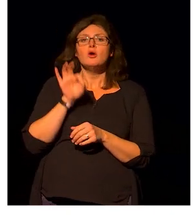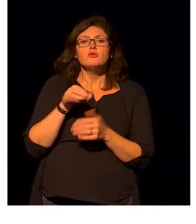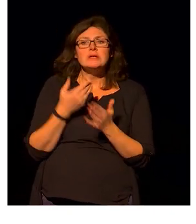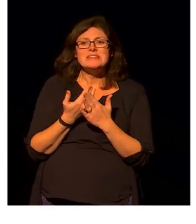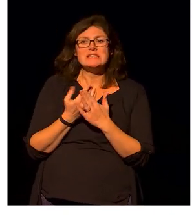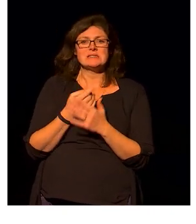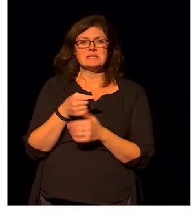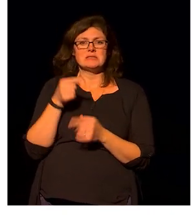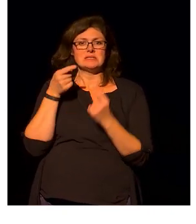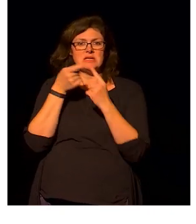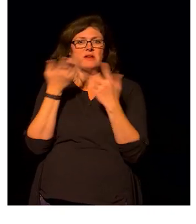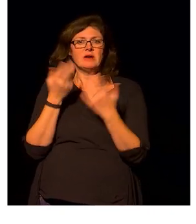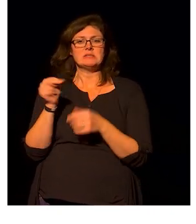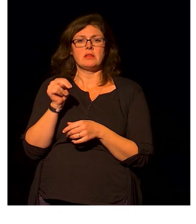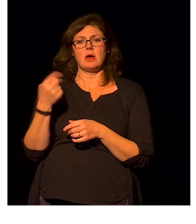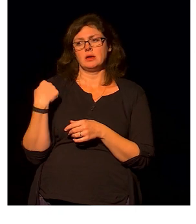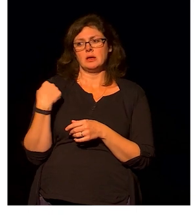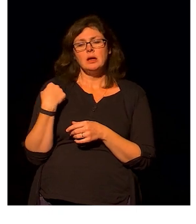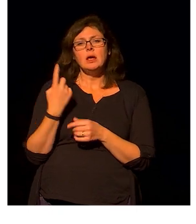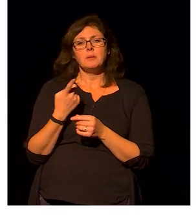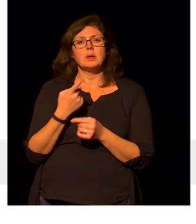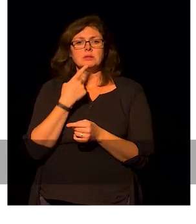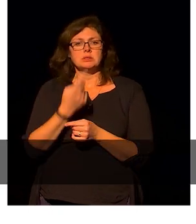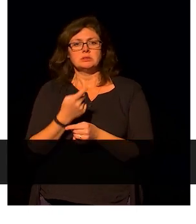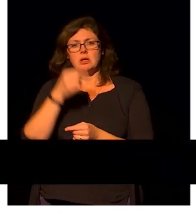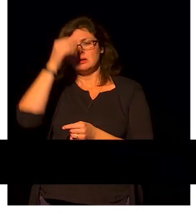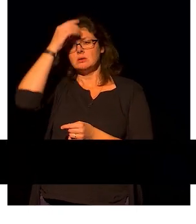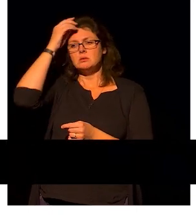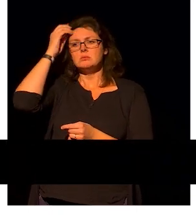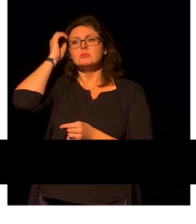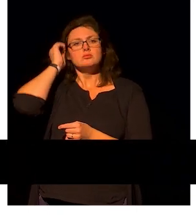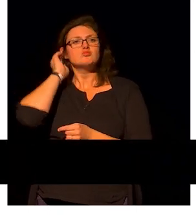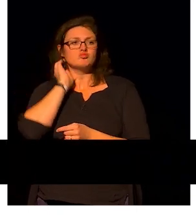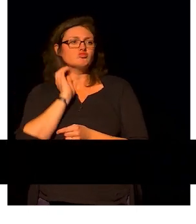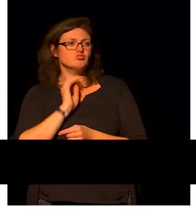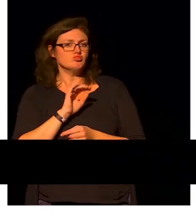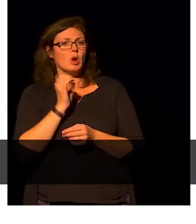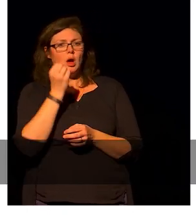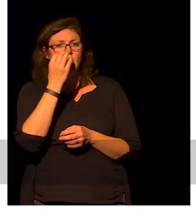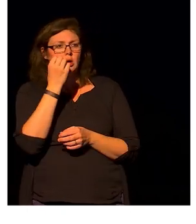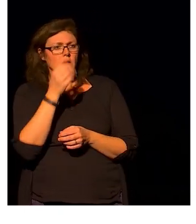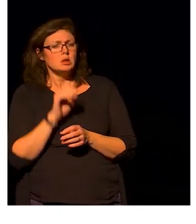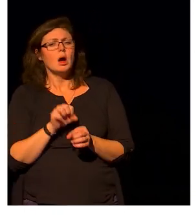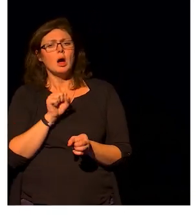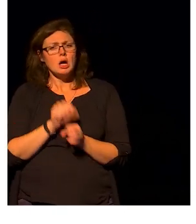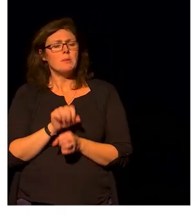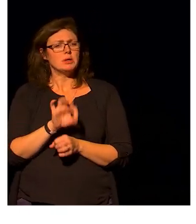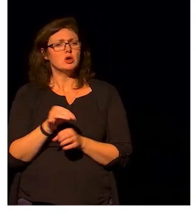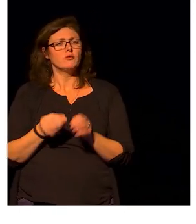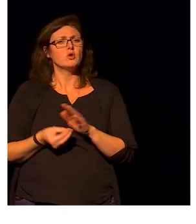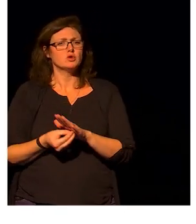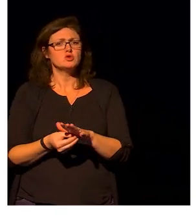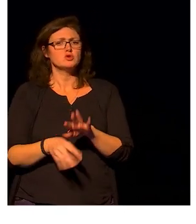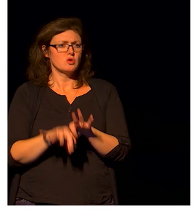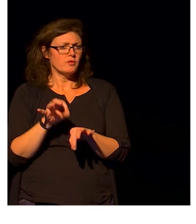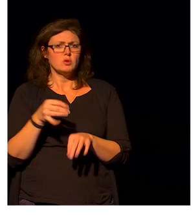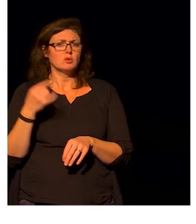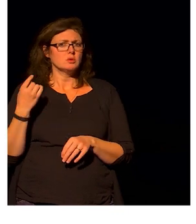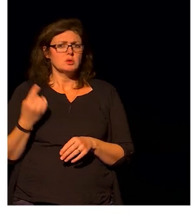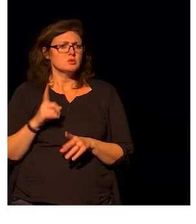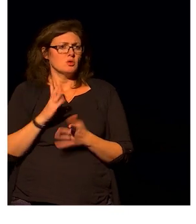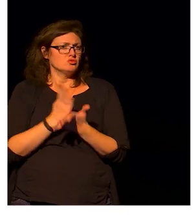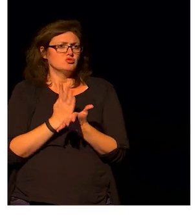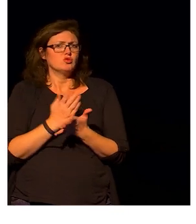gerade formuliert hat? Also natürlich ist Unterstützung dafür zu finden und natürlich wurde das auch schon mehrfach gesagt und